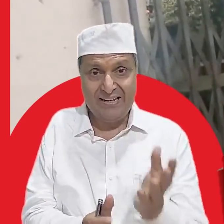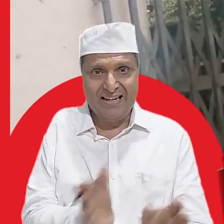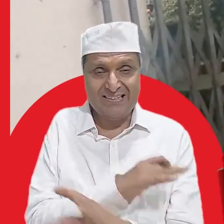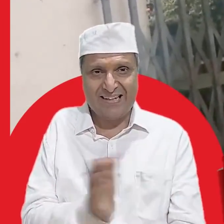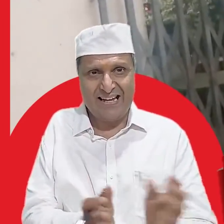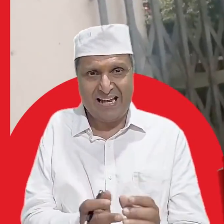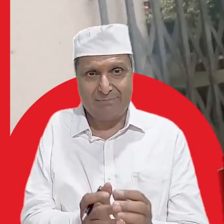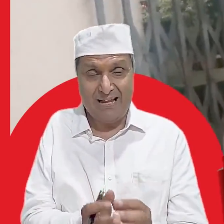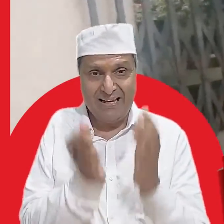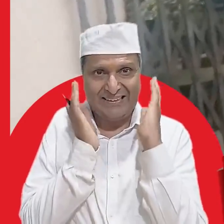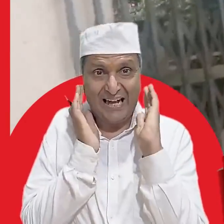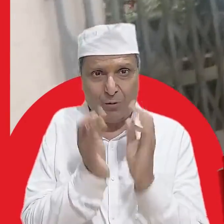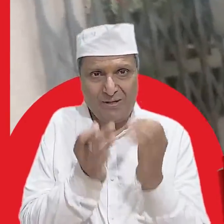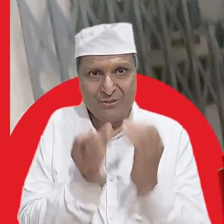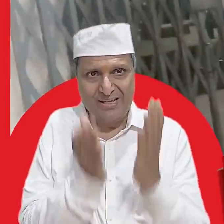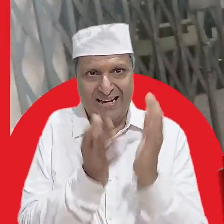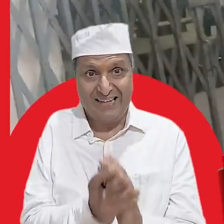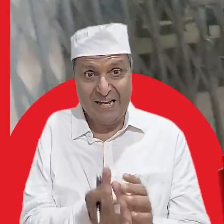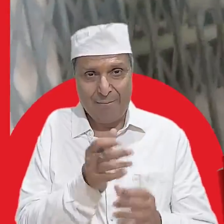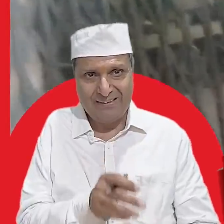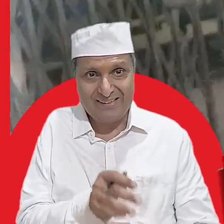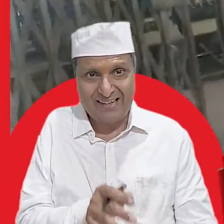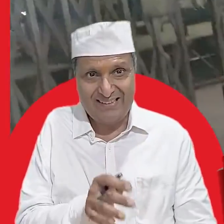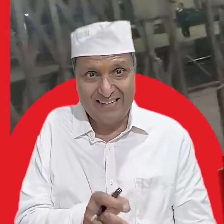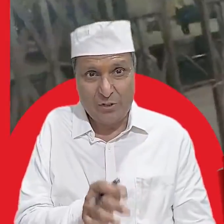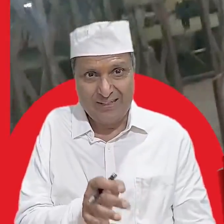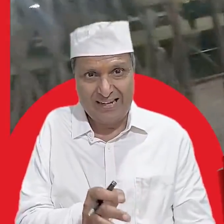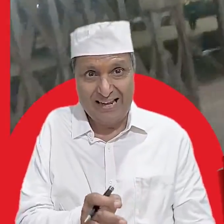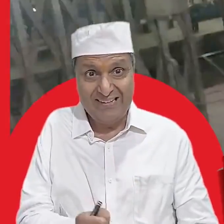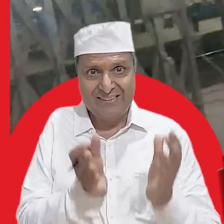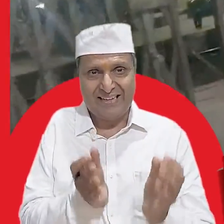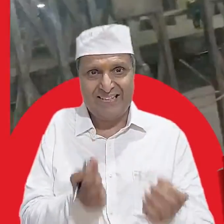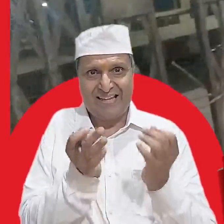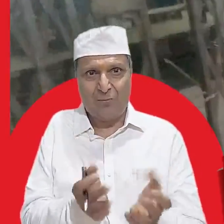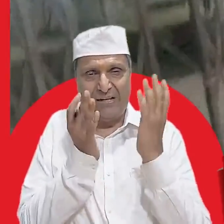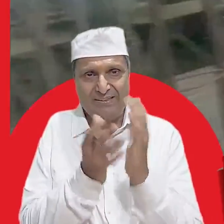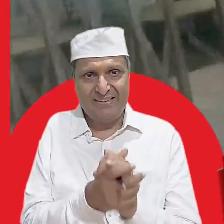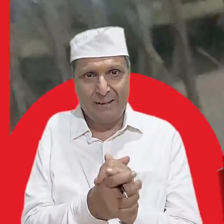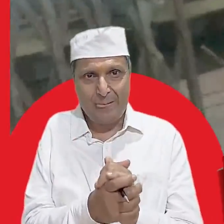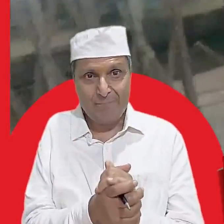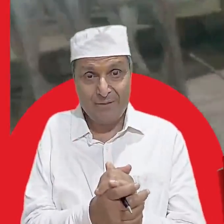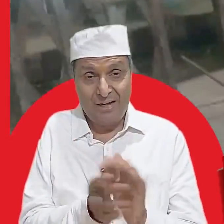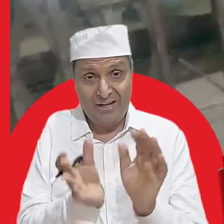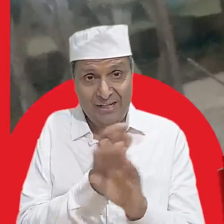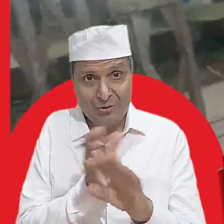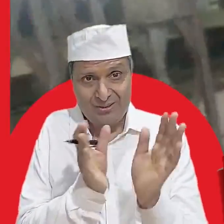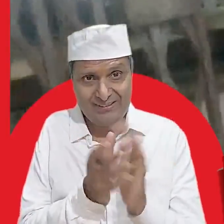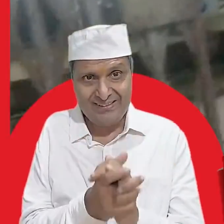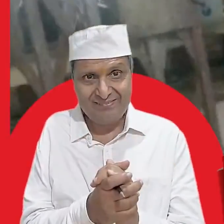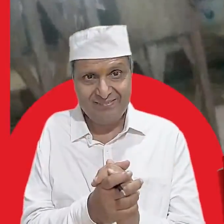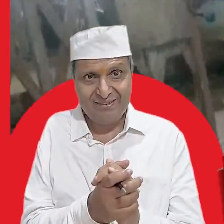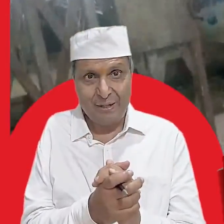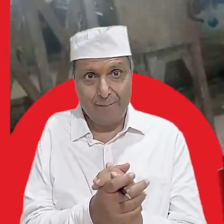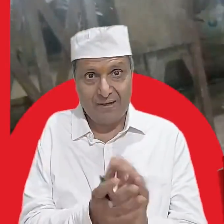सबने, लेकिन सरकार के हाथ में कहते कानों पर जू नहीं रखती। मात्र 4.5 किलोमीटर की रेल लाइन 27 सालों में नहीं बनती है। अरे यह छोड़